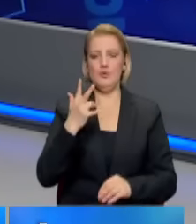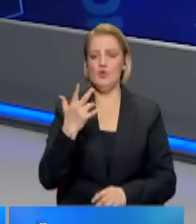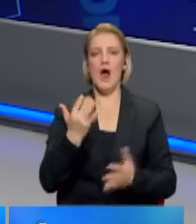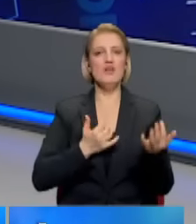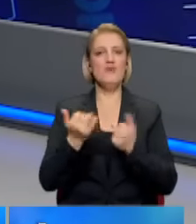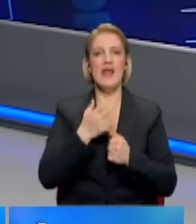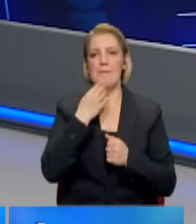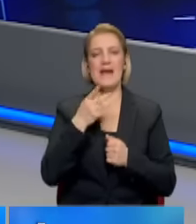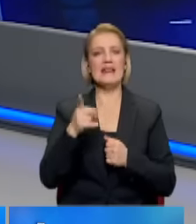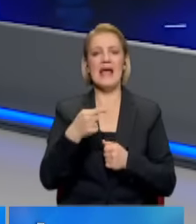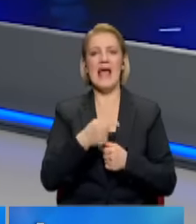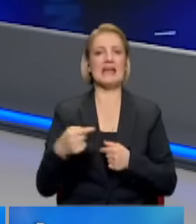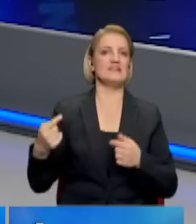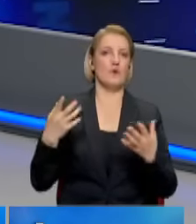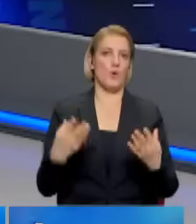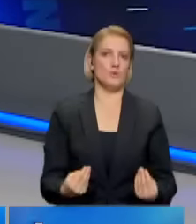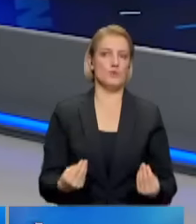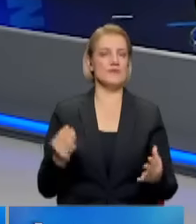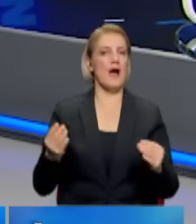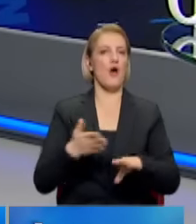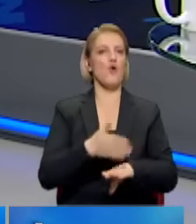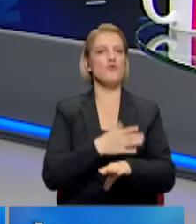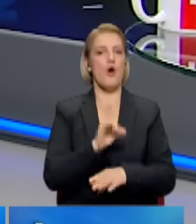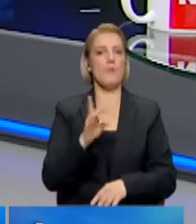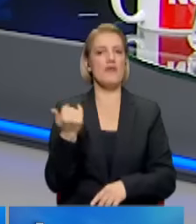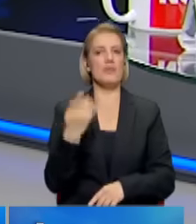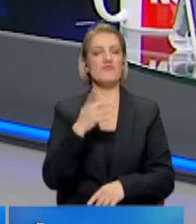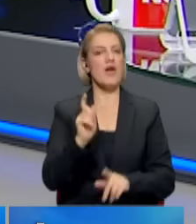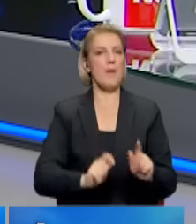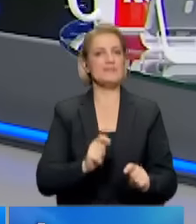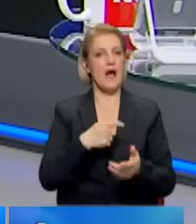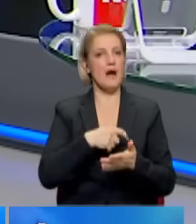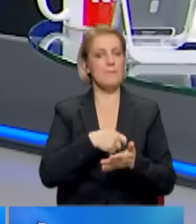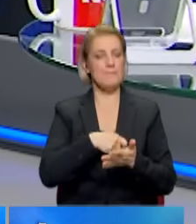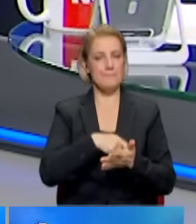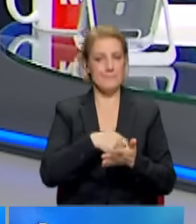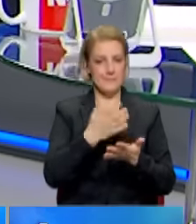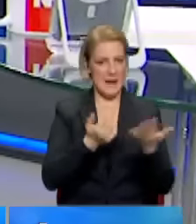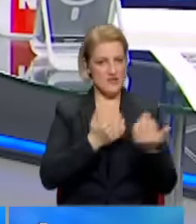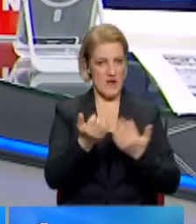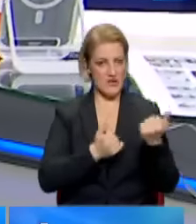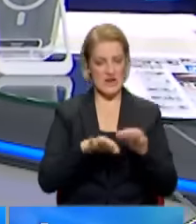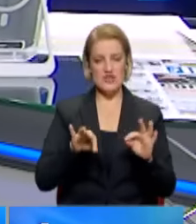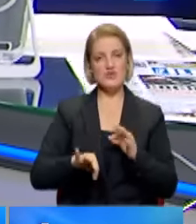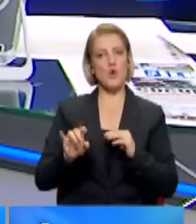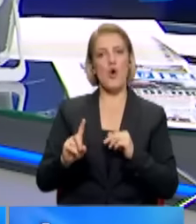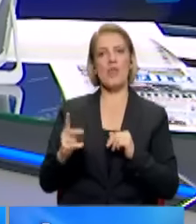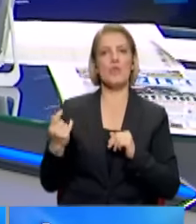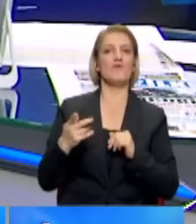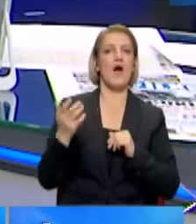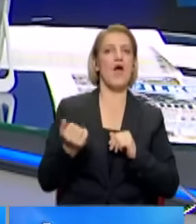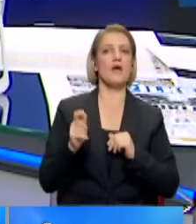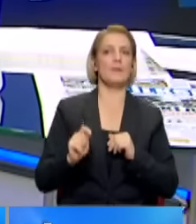alışverişi emeklinin eksilmiş oldu. Daha önce 15 kez yapabildiği bu alışverişi emekli artık 12 kez yapabiliyor. Yani